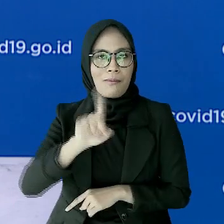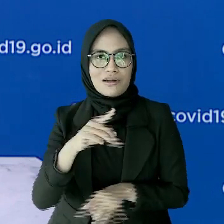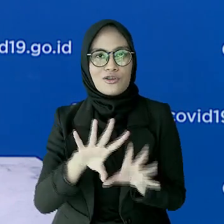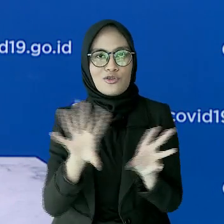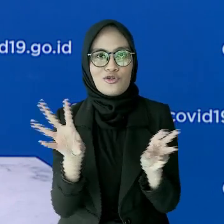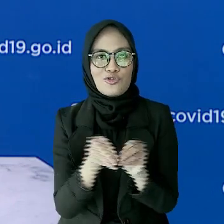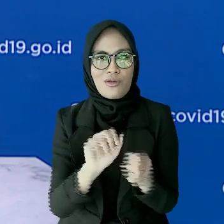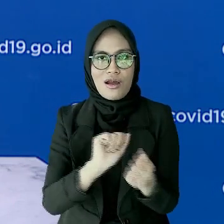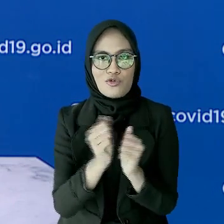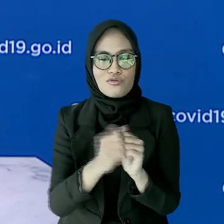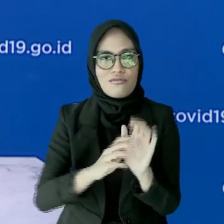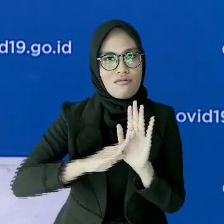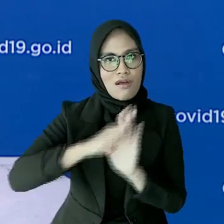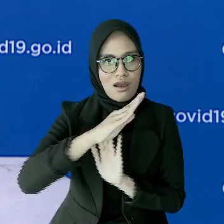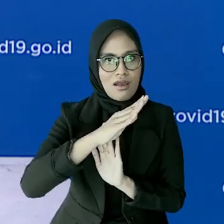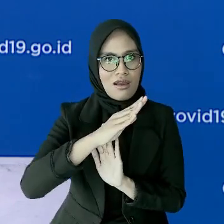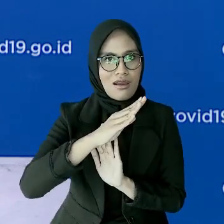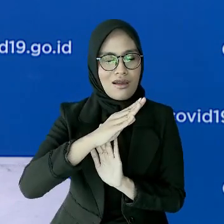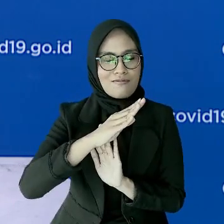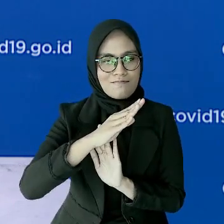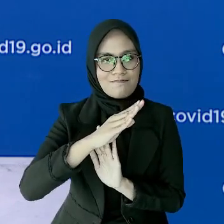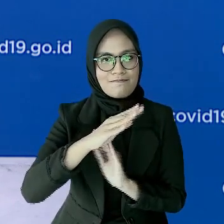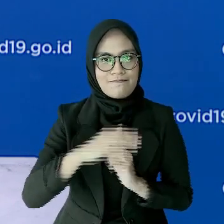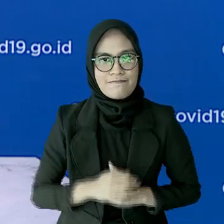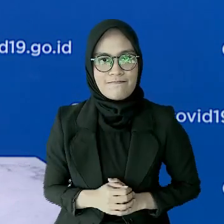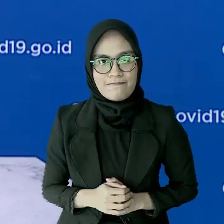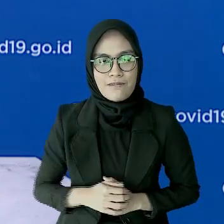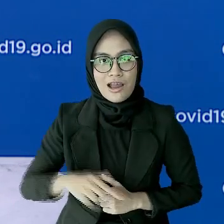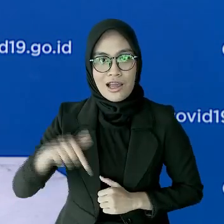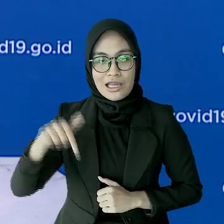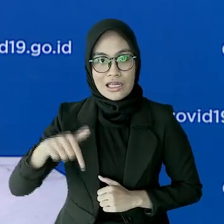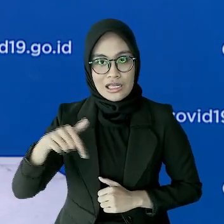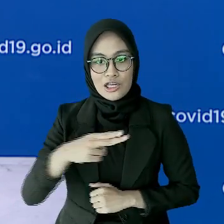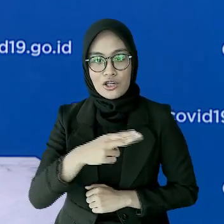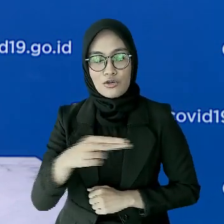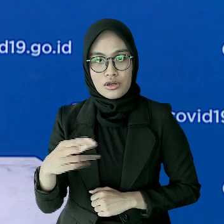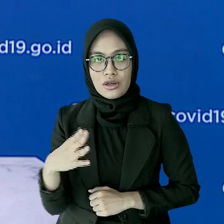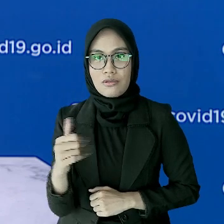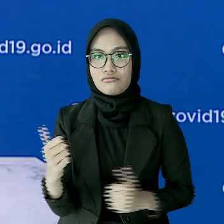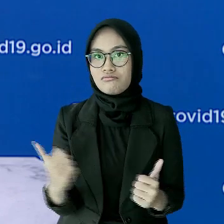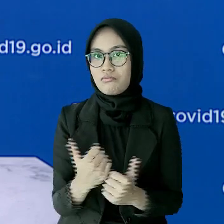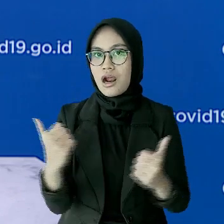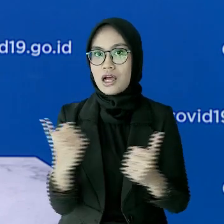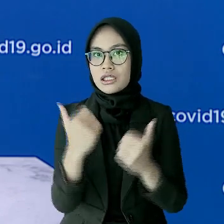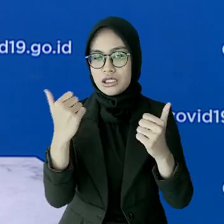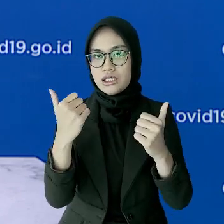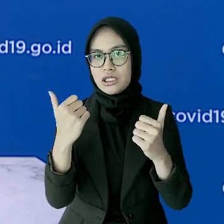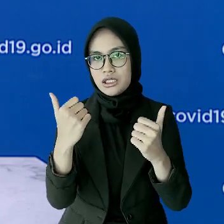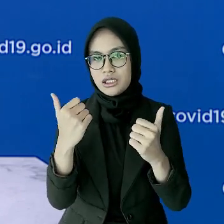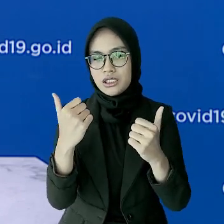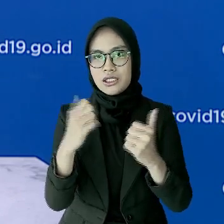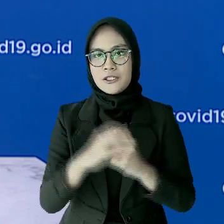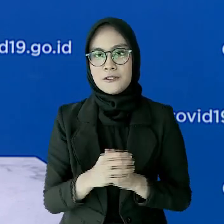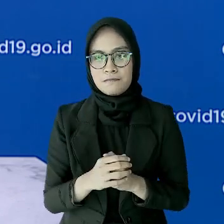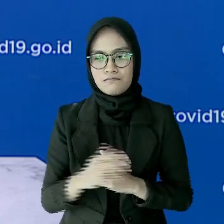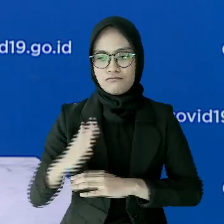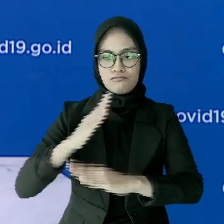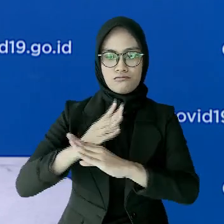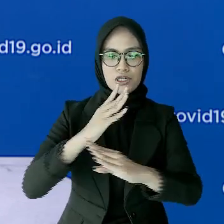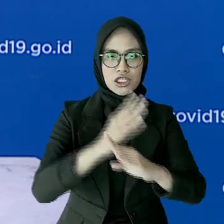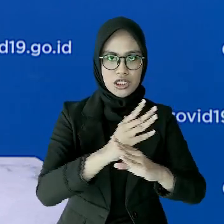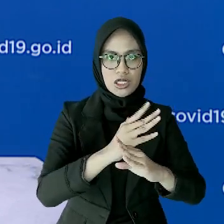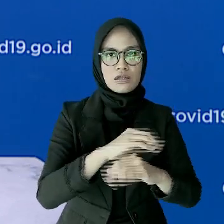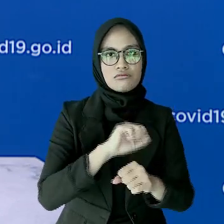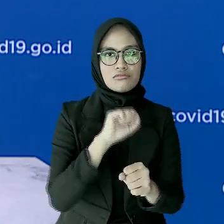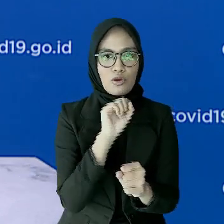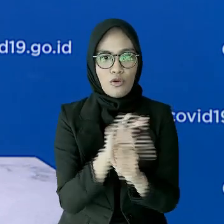2021 ini menjadi pembuktian kepada dunia bahwa Indonesia mampu dengan baik mengantisipasi